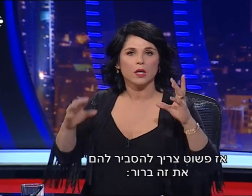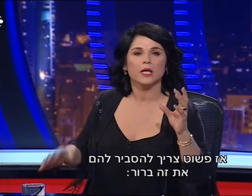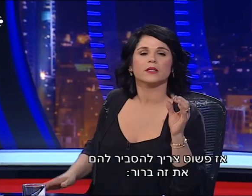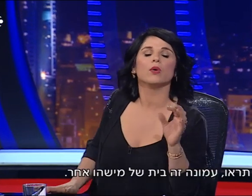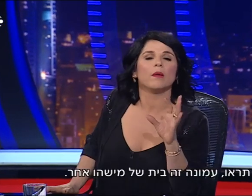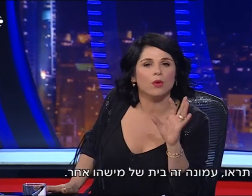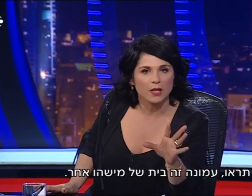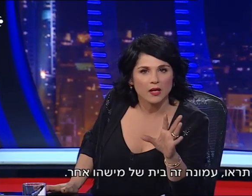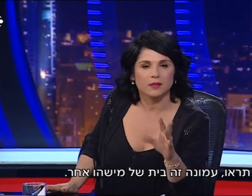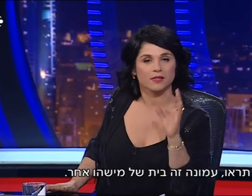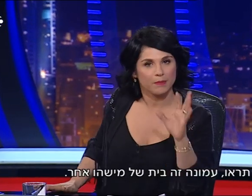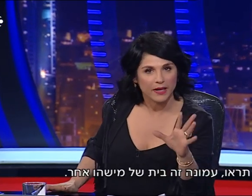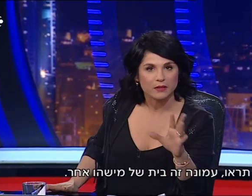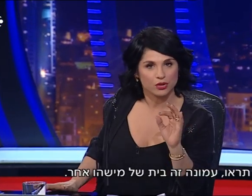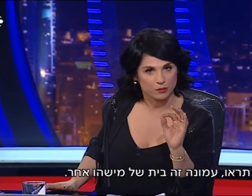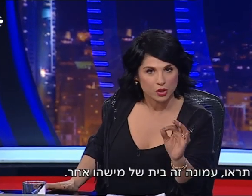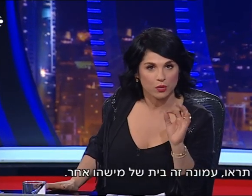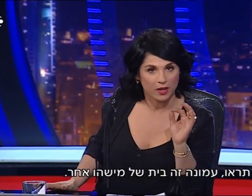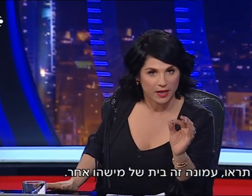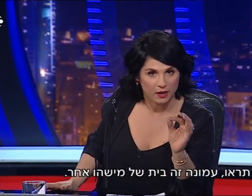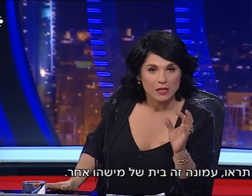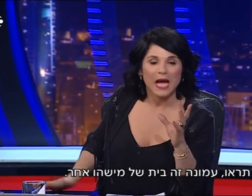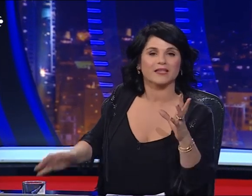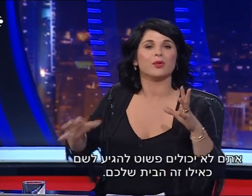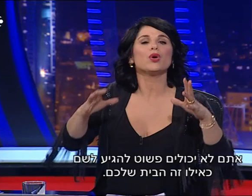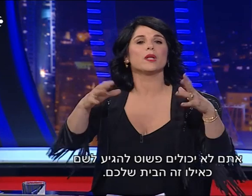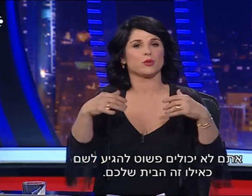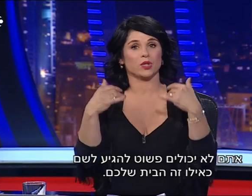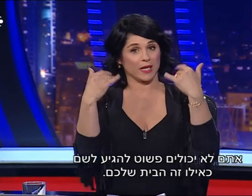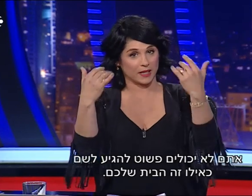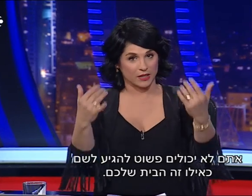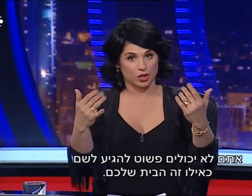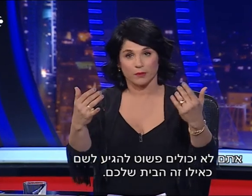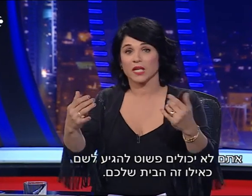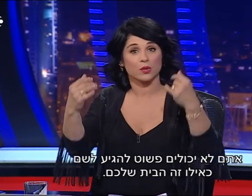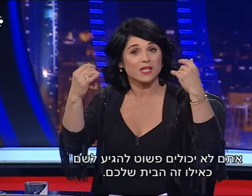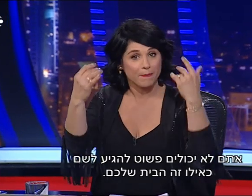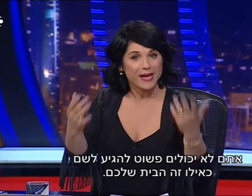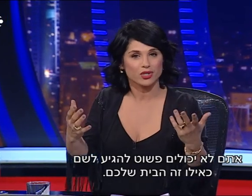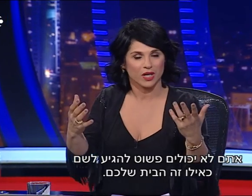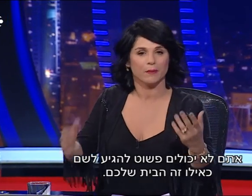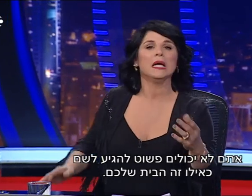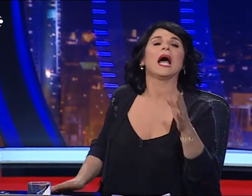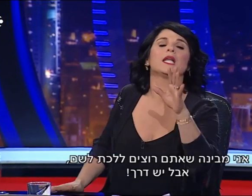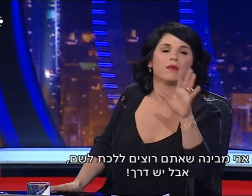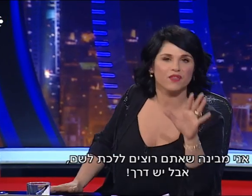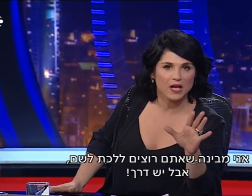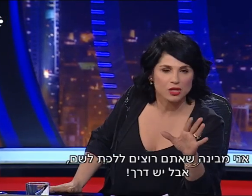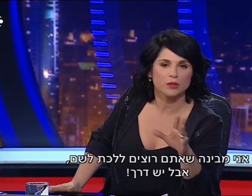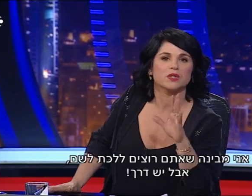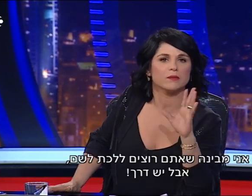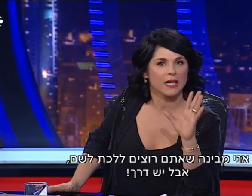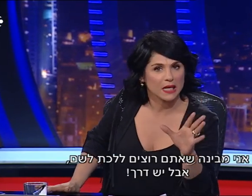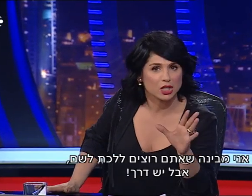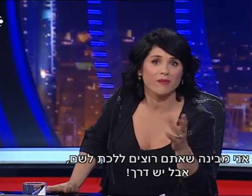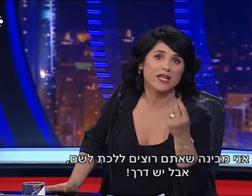ברור. תראו, עמונה זה בית של מישהו אחר. אתם לא יכולים פשוט להגיע לשם, כאילו זה הבית שלכם. אני מבינה